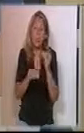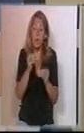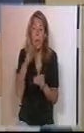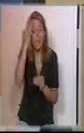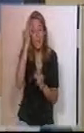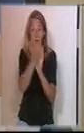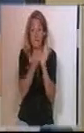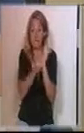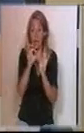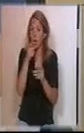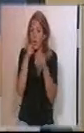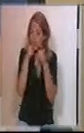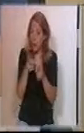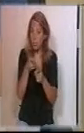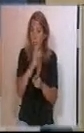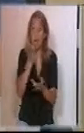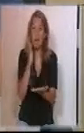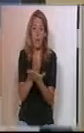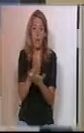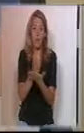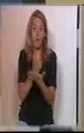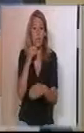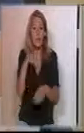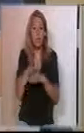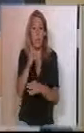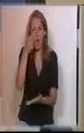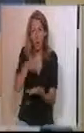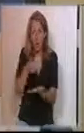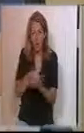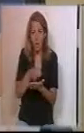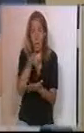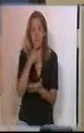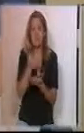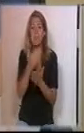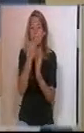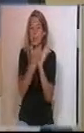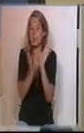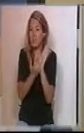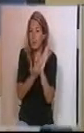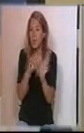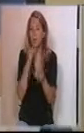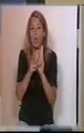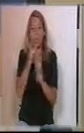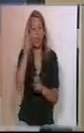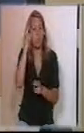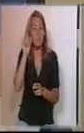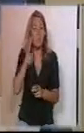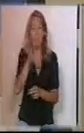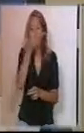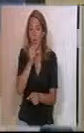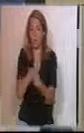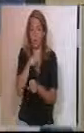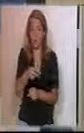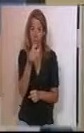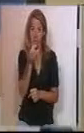brine zakon o tome da to ne bude usluga za pare ili da to već zakon reguliše na način kako misli da je to najbolje da se radi